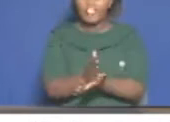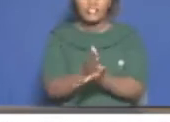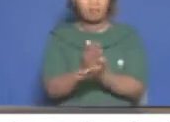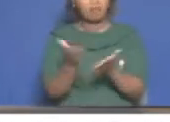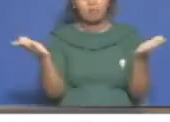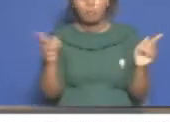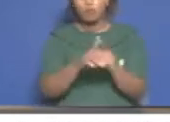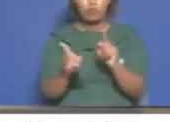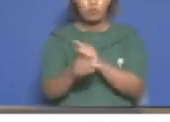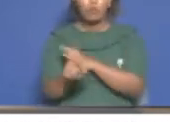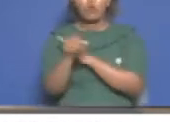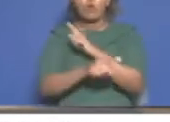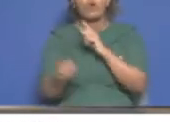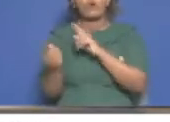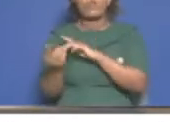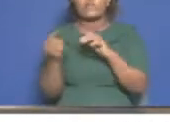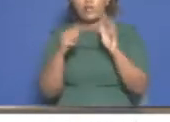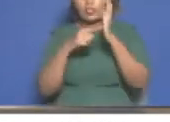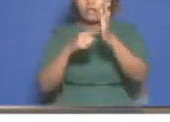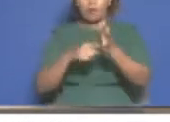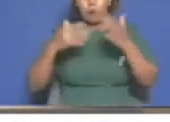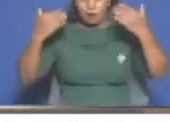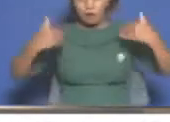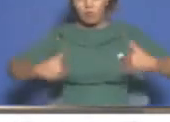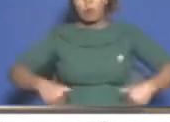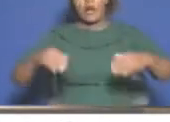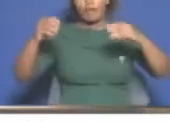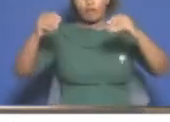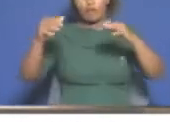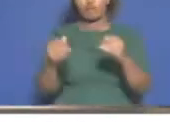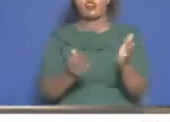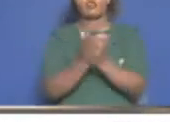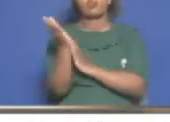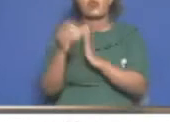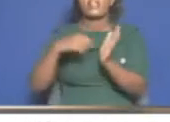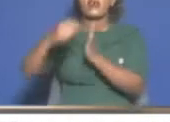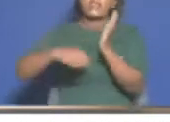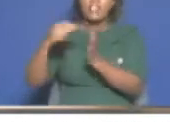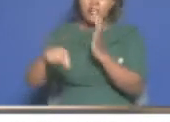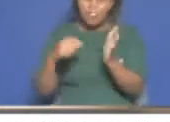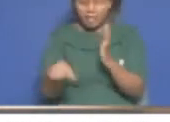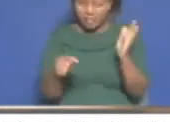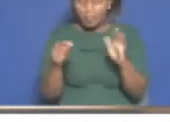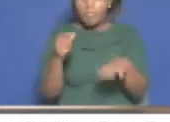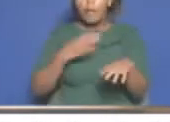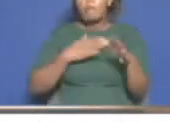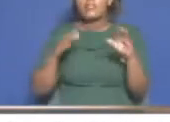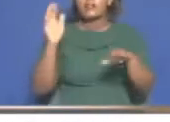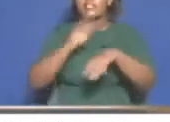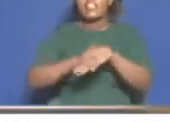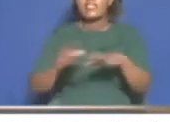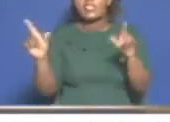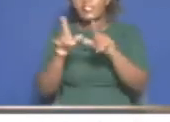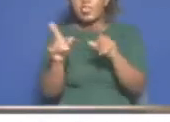tukuje nje, for example, mimi nimehitimu katika mambo ya viwanda. Nimetoka darasani, nimepata cheti changu,